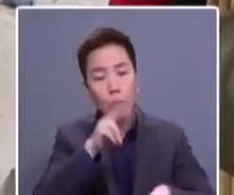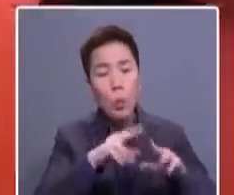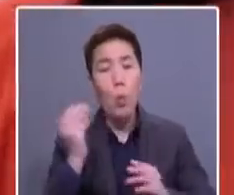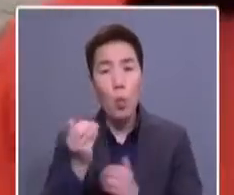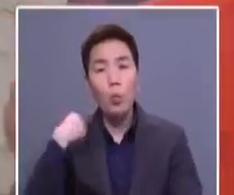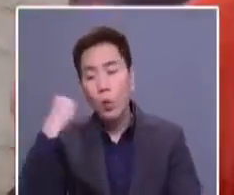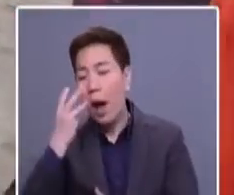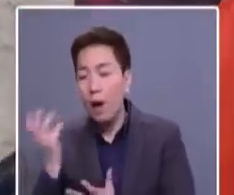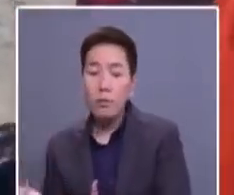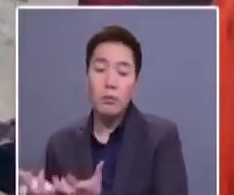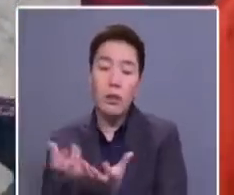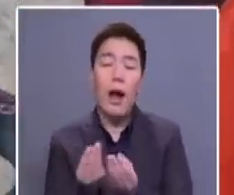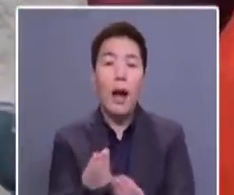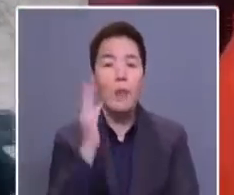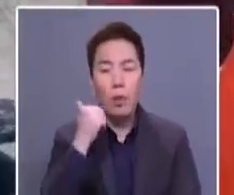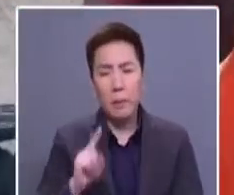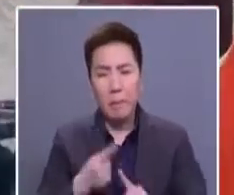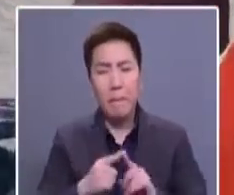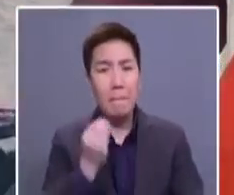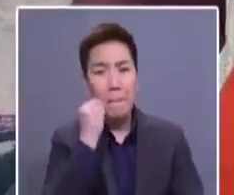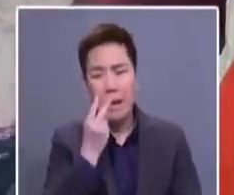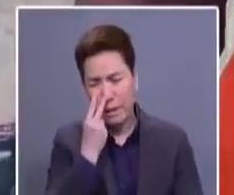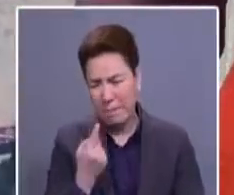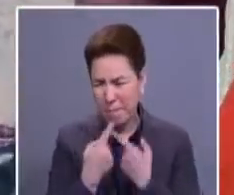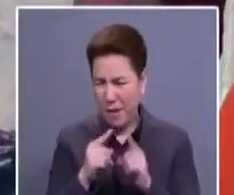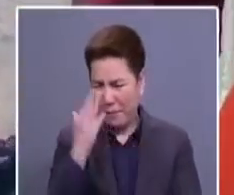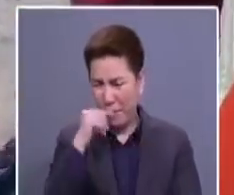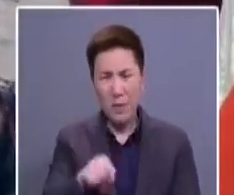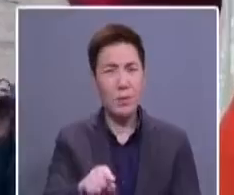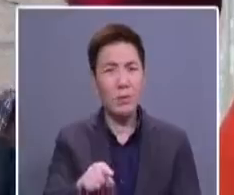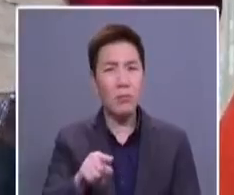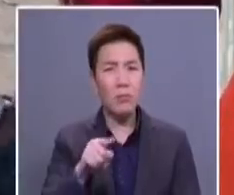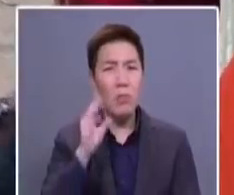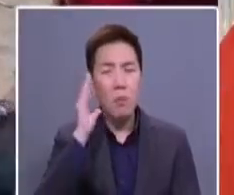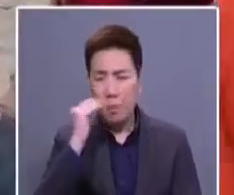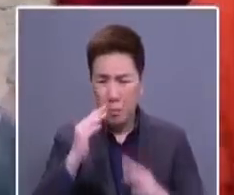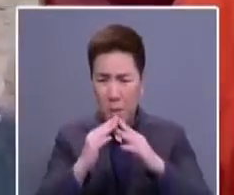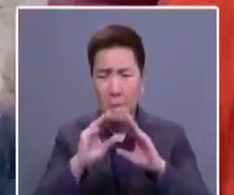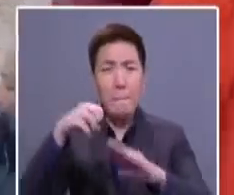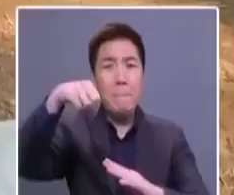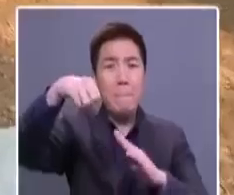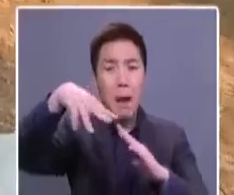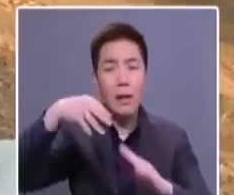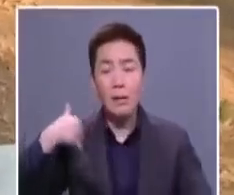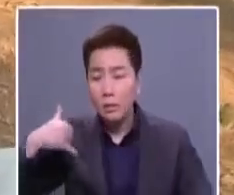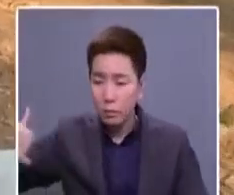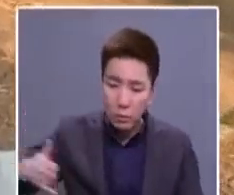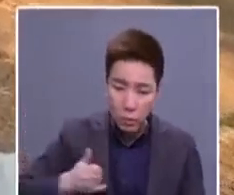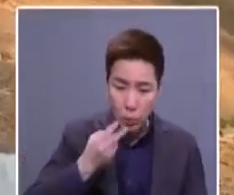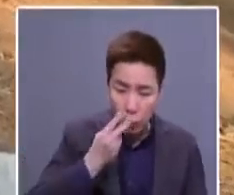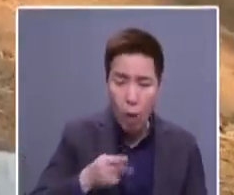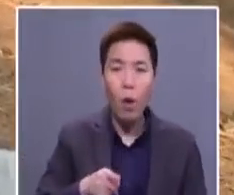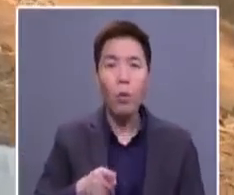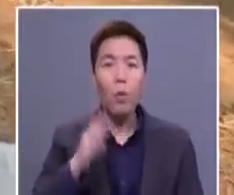ลูกสาวก็จะเอาข้าวมาส่งให้แต่วันนี้เพื่อนบ้านเห็นผิดสังเกตไว้ทำไมในก็จะเปิดไฟอยู่ก็เลยเดินมาดูค่ะ